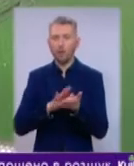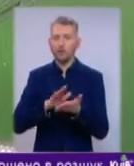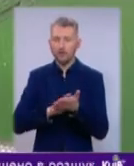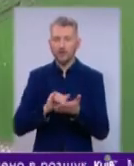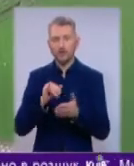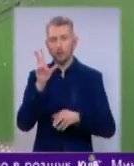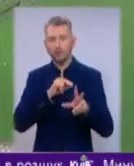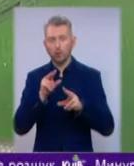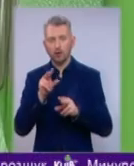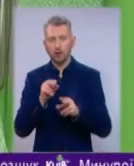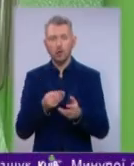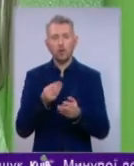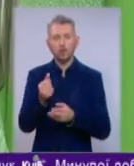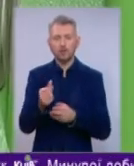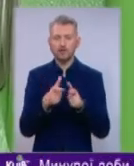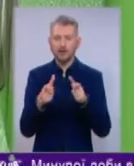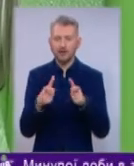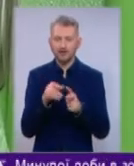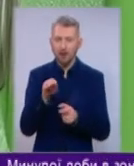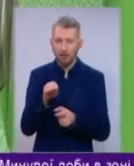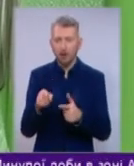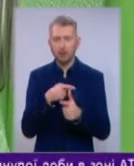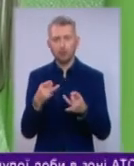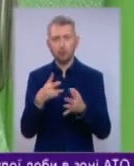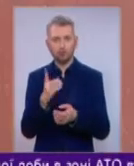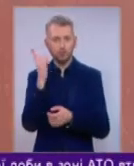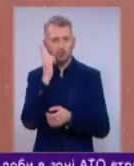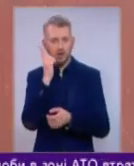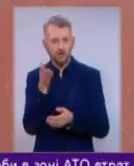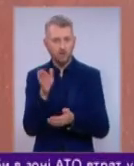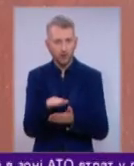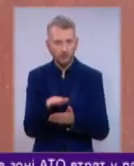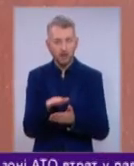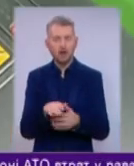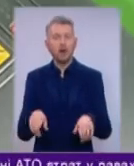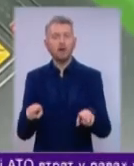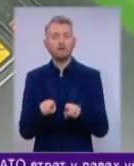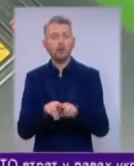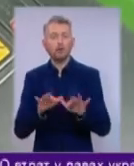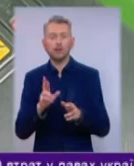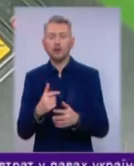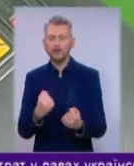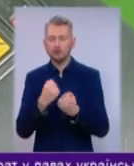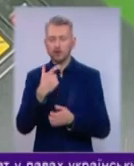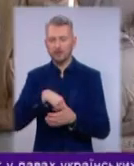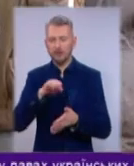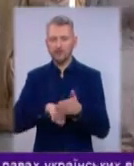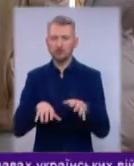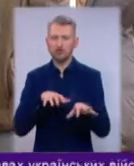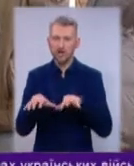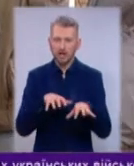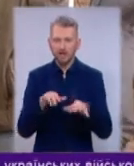і розраховуватися картками або просто телефонами? Але в такому разі, як убезпечити себе від шахраїв